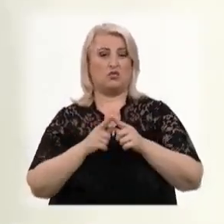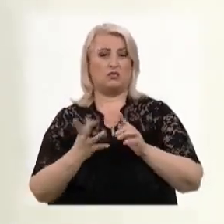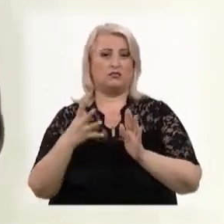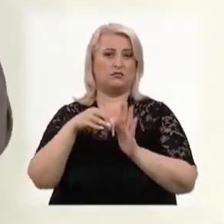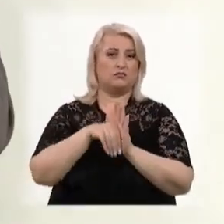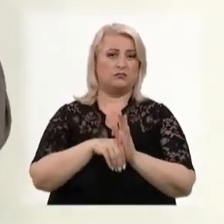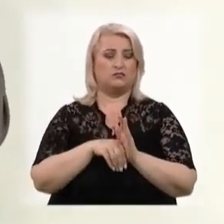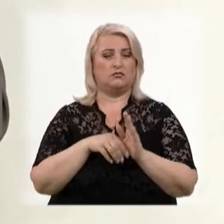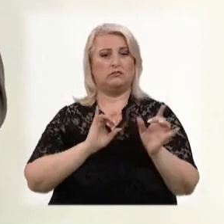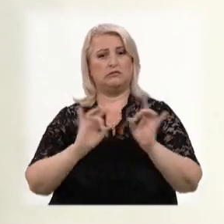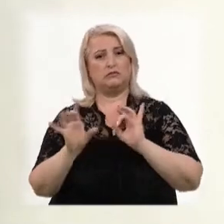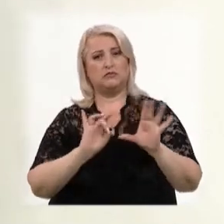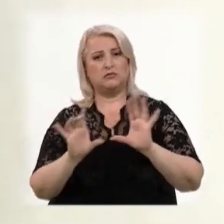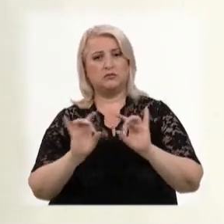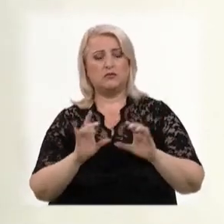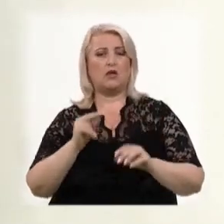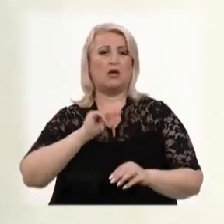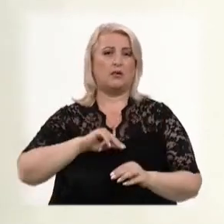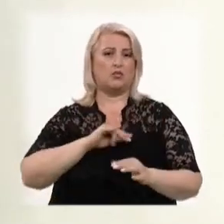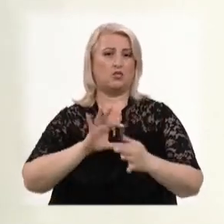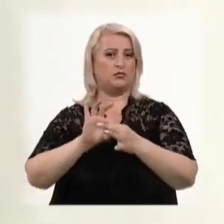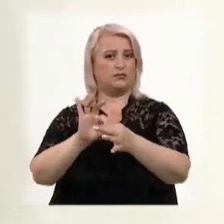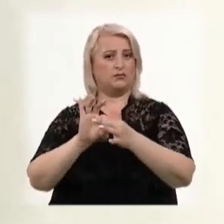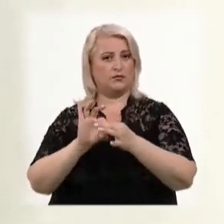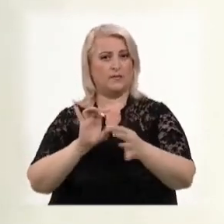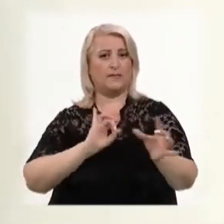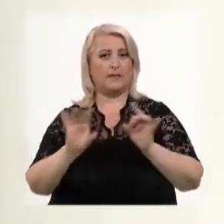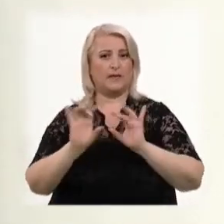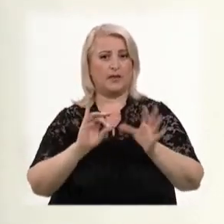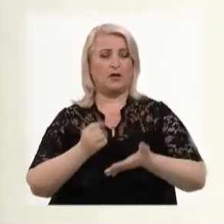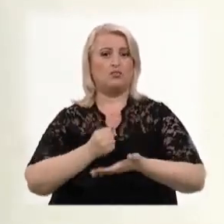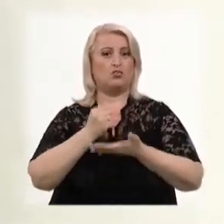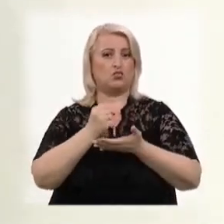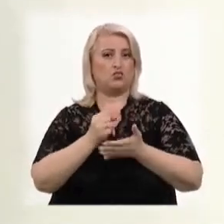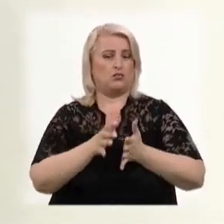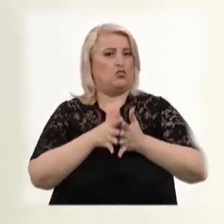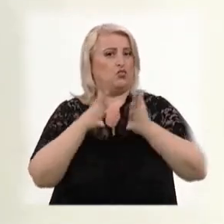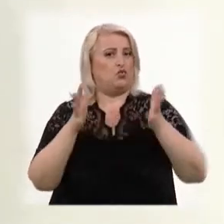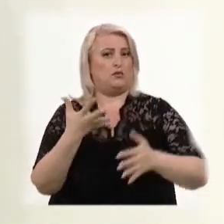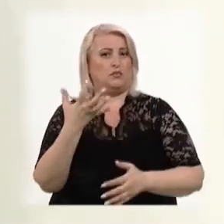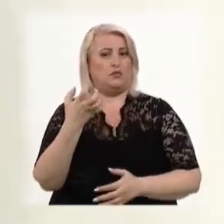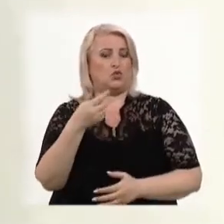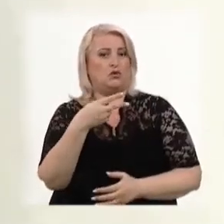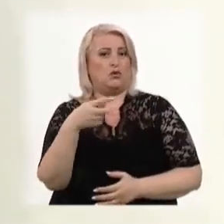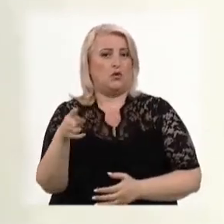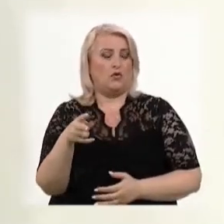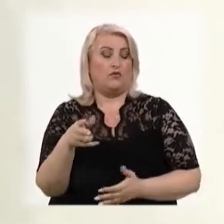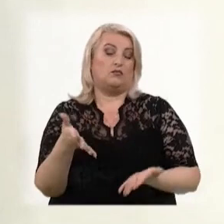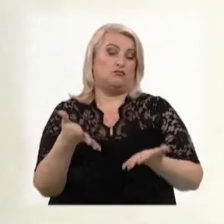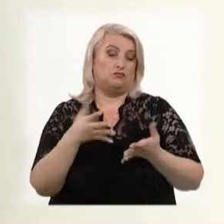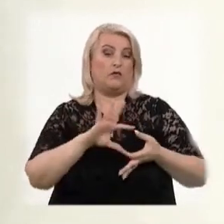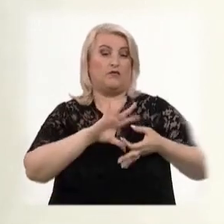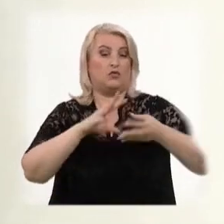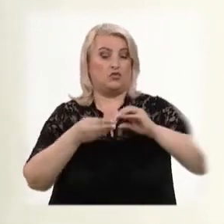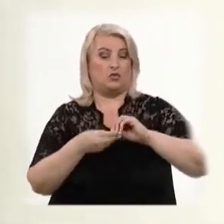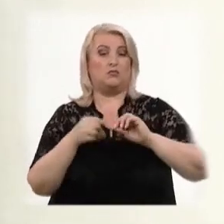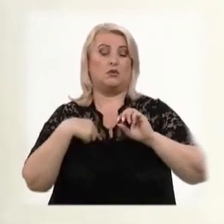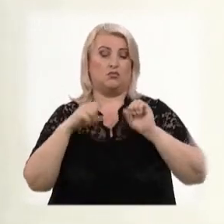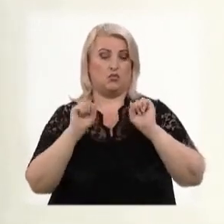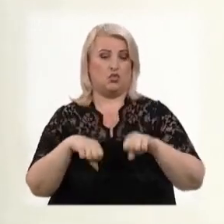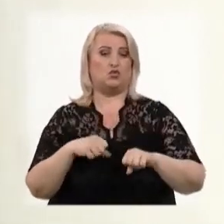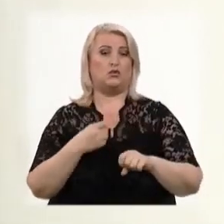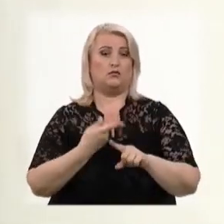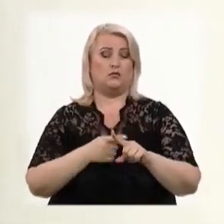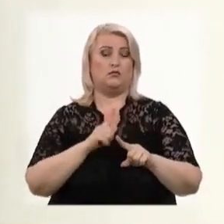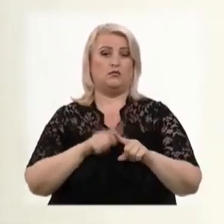departament marketing sau lucrează cum ar fi singurul buget este mai mult de 500 de euro respectiv noi putem să avem și acest